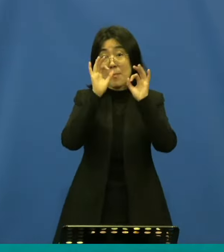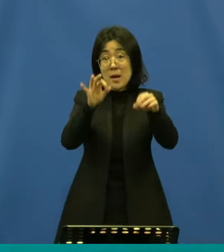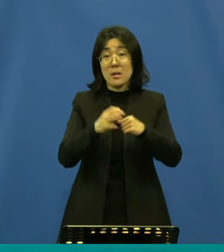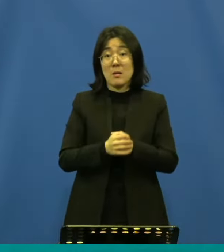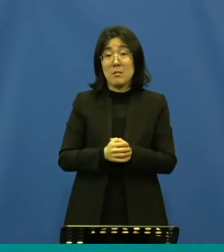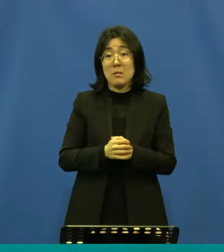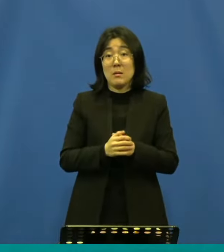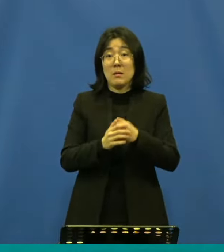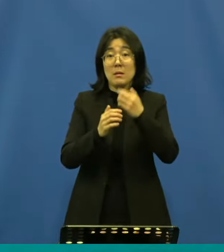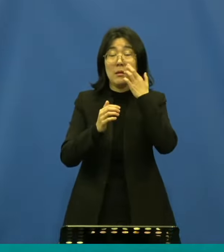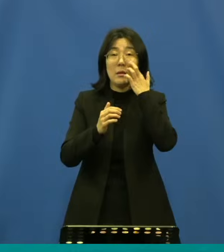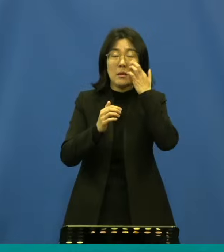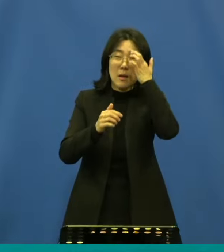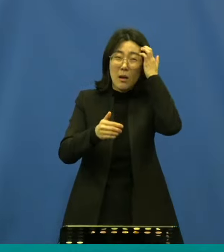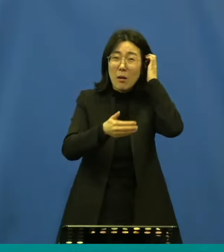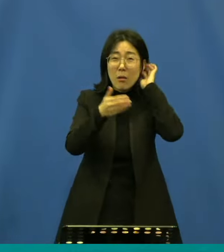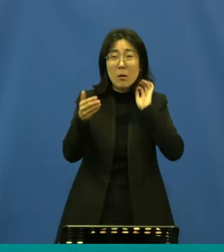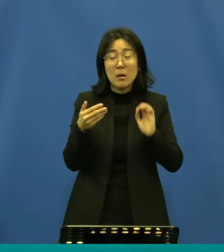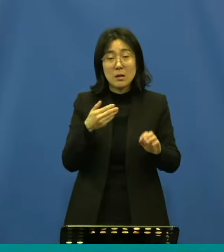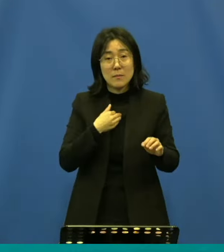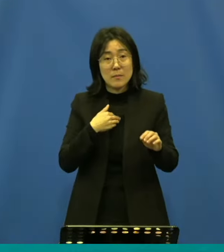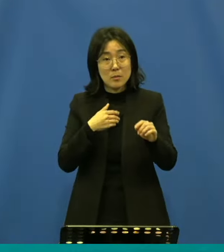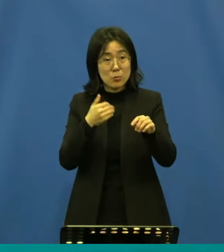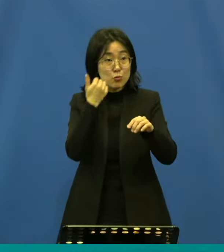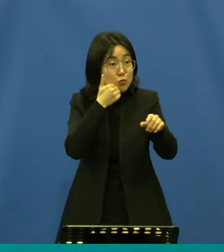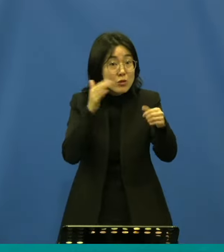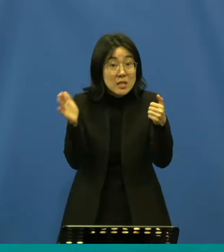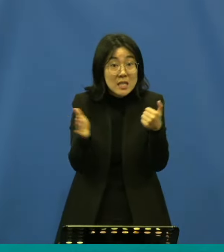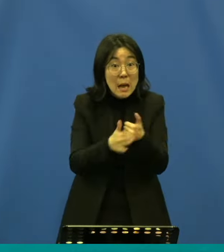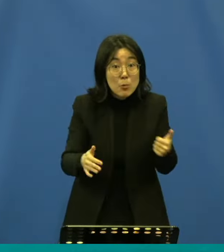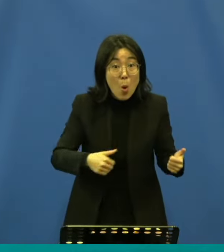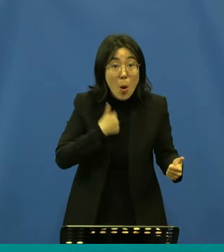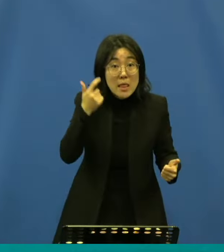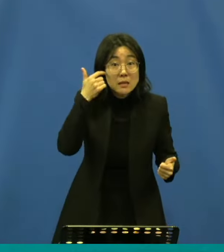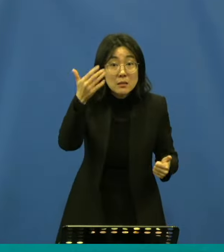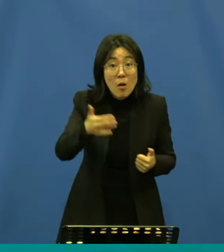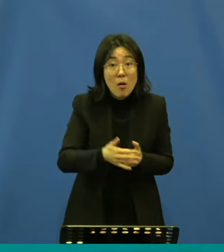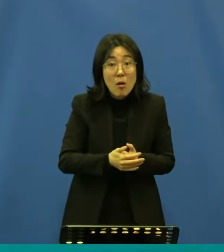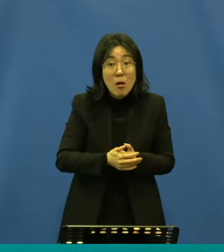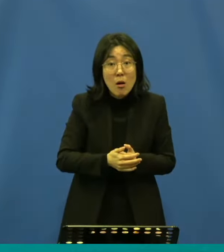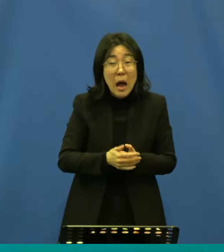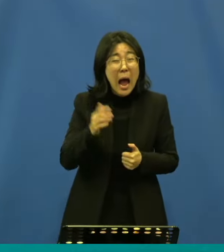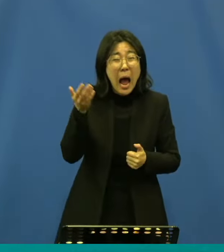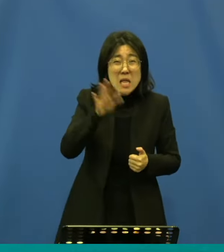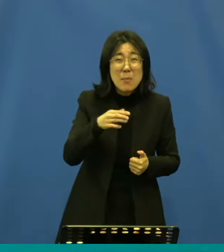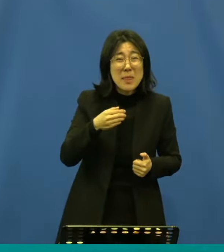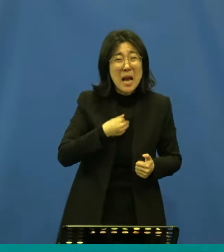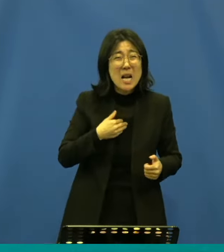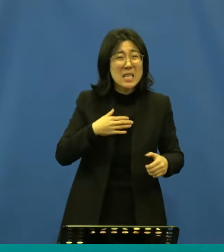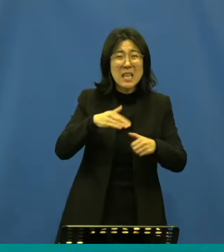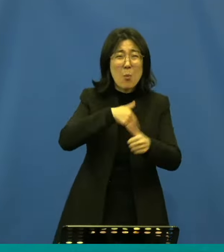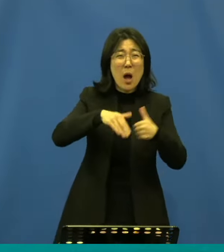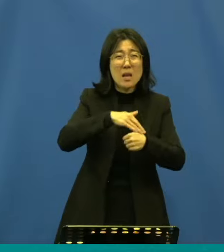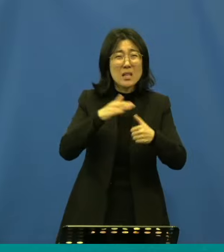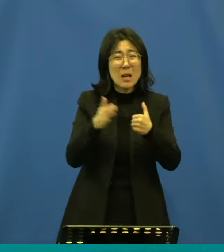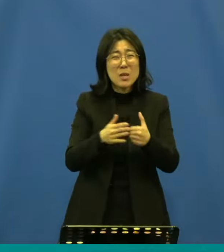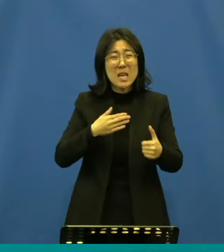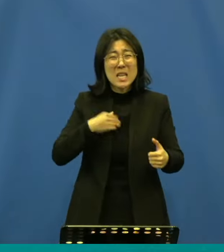진짜 그 어떤 화를 내게 한 그 대상이 있는가? 아니면 그것과 상관없이 지금 내가 화를 내고 있는가?